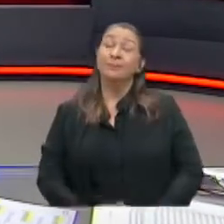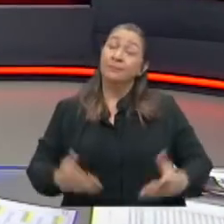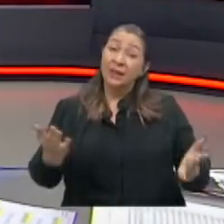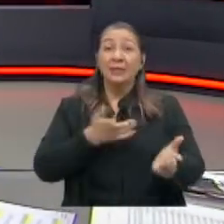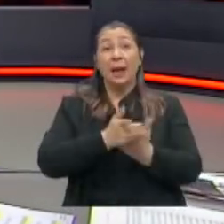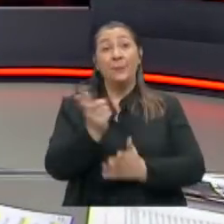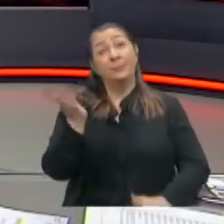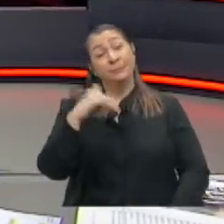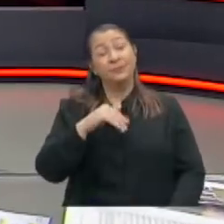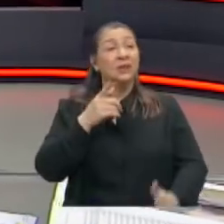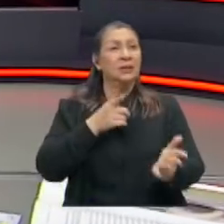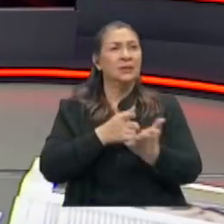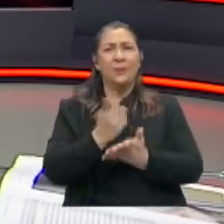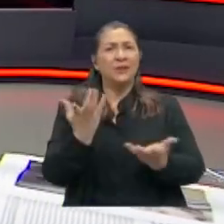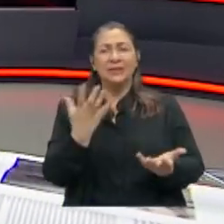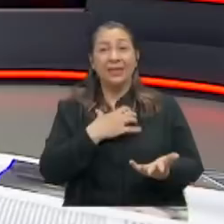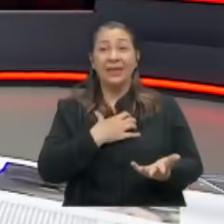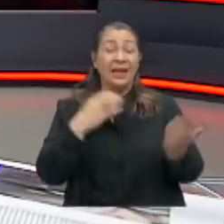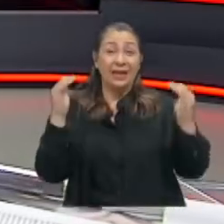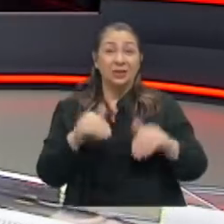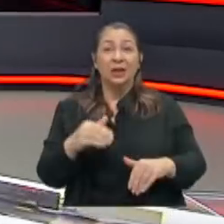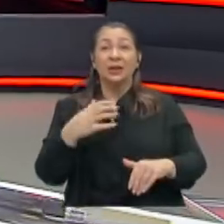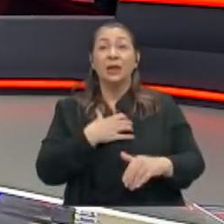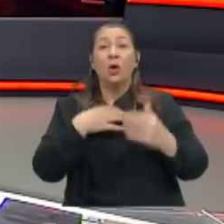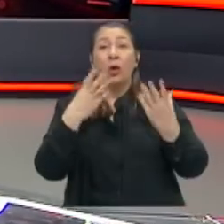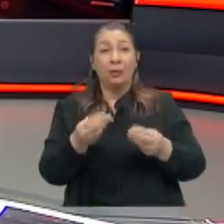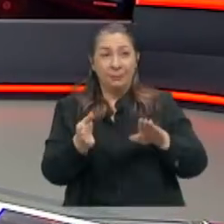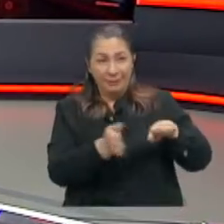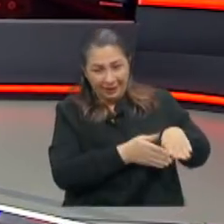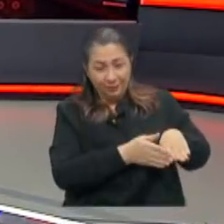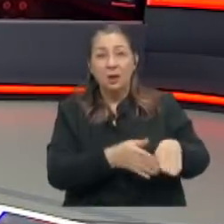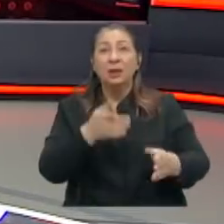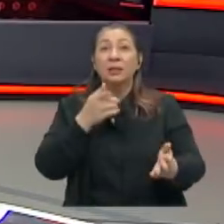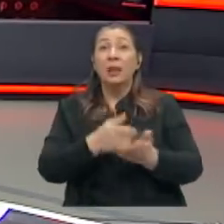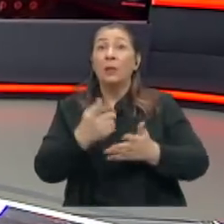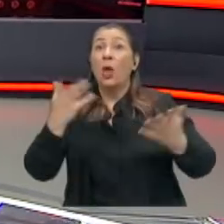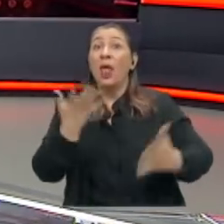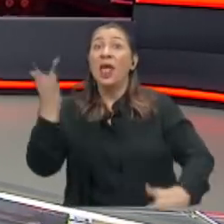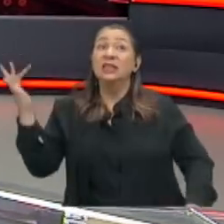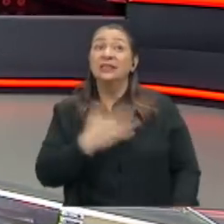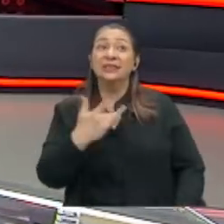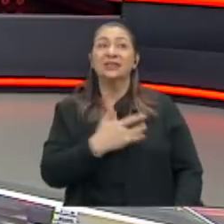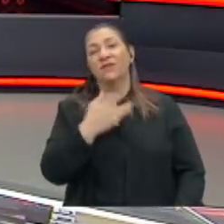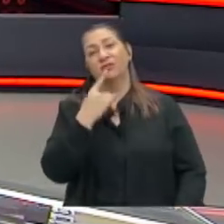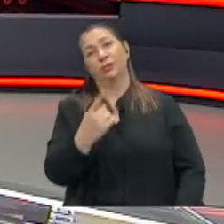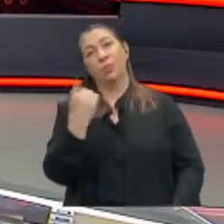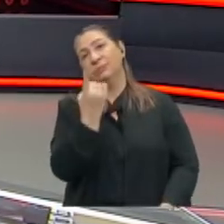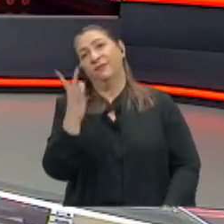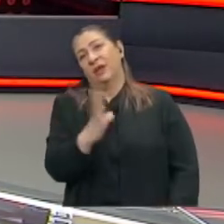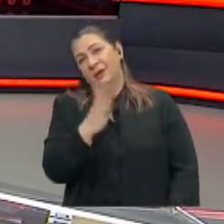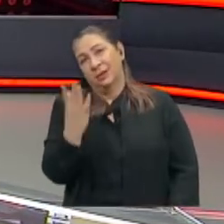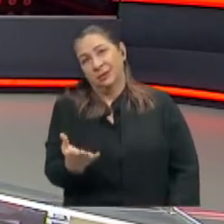Gelelim tarıma. Peki tarım nasıl kendine gelecek? Kendi olmayı bırakalım. Tarımda öyle en insaf diyeceğimiz şeyler var ki.